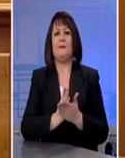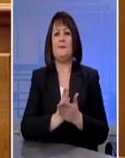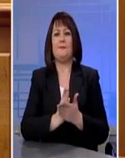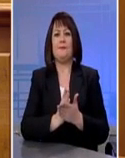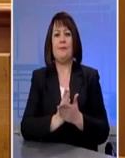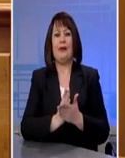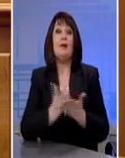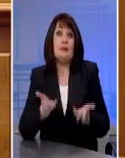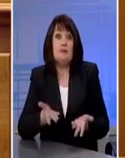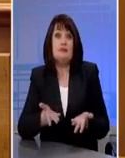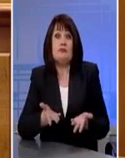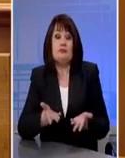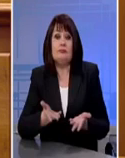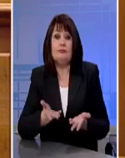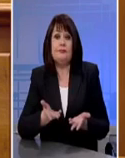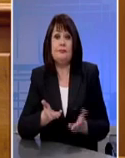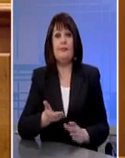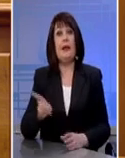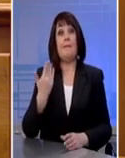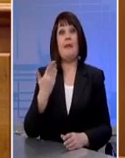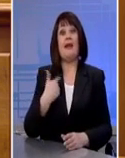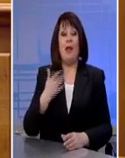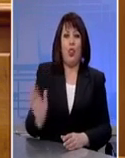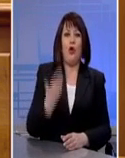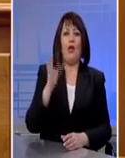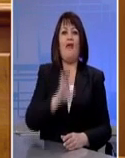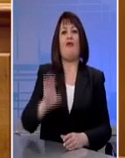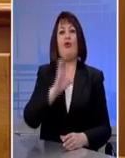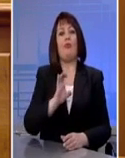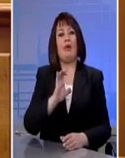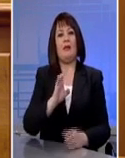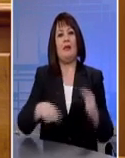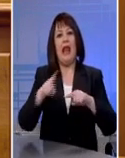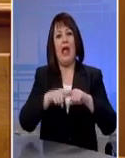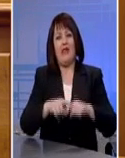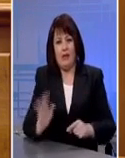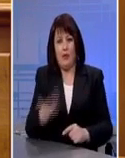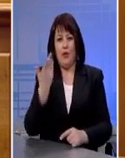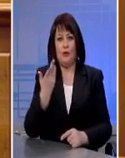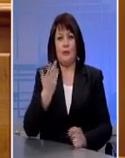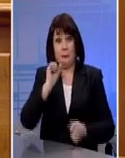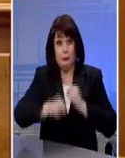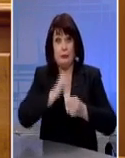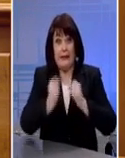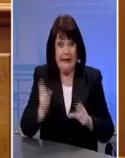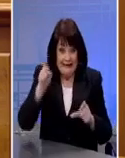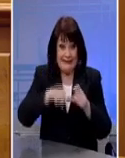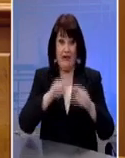είναι η έσχατη πριν το Brexit προσπάθεια αυτής της κοινωνίας να μείνει στο ευρώ αυτής της